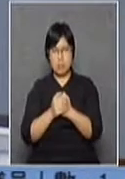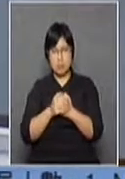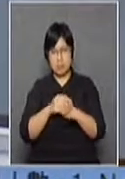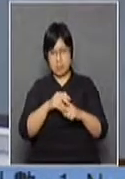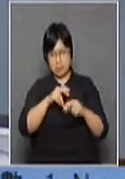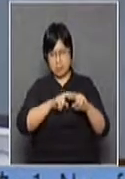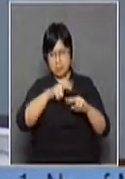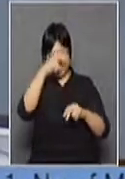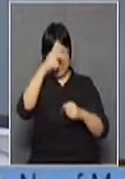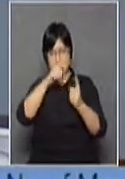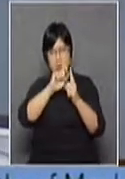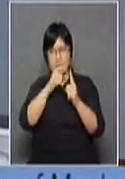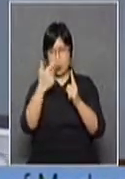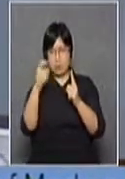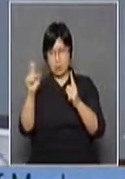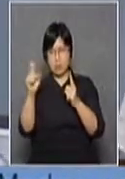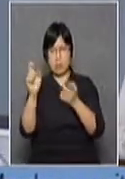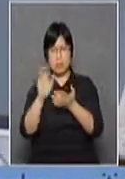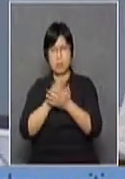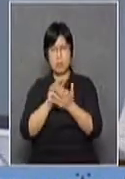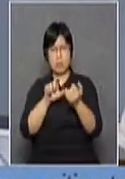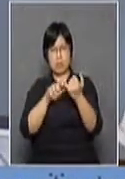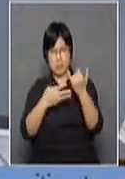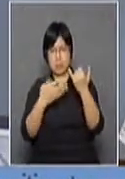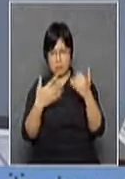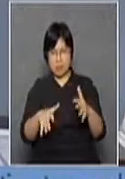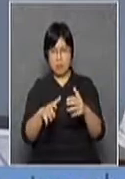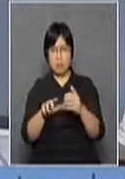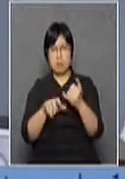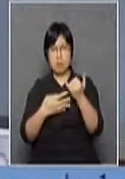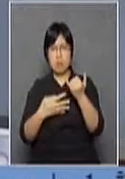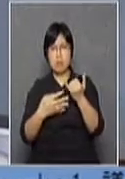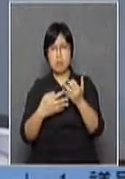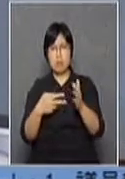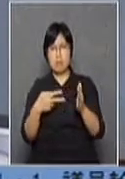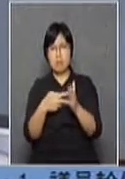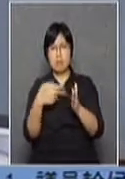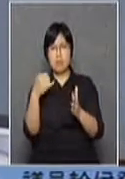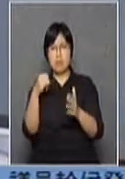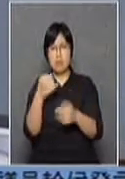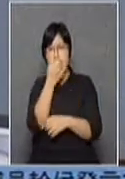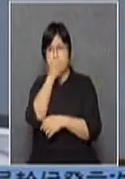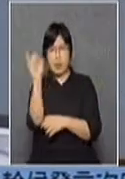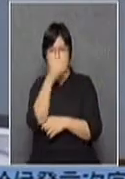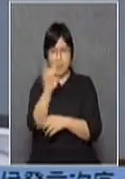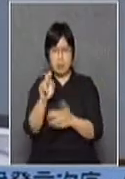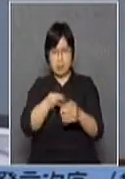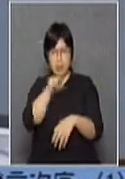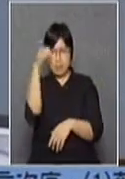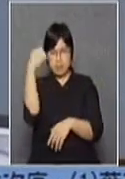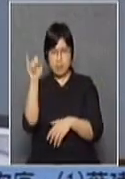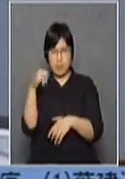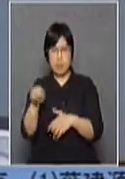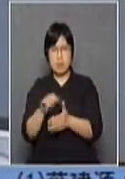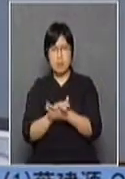政府，自從喺八九六四之後。六四打兩個字落去都唔得啦，都唔俾人講，唔俾人查。丁子